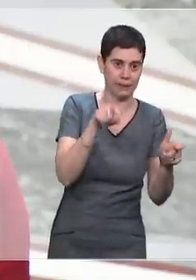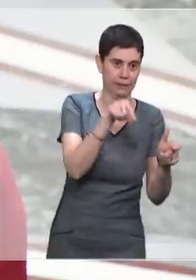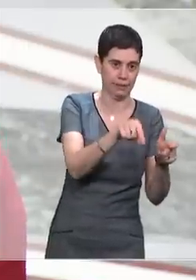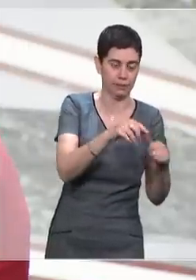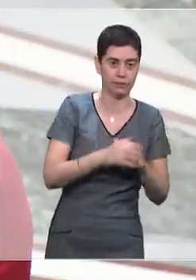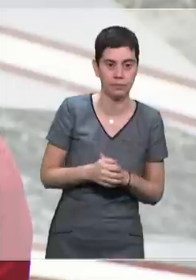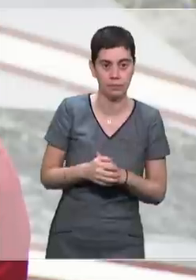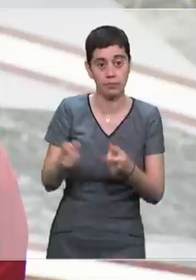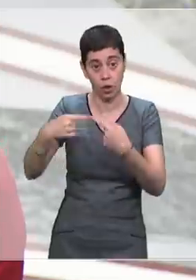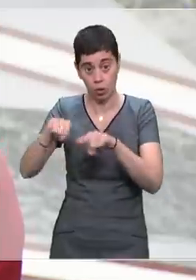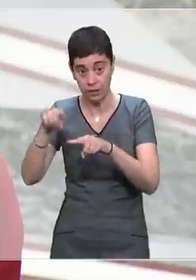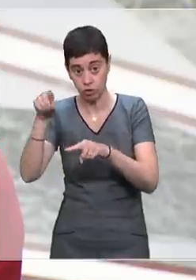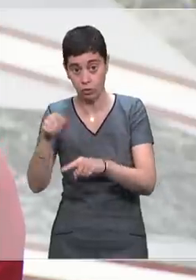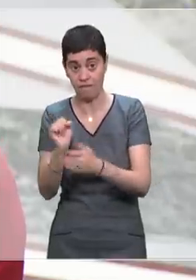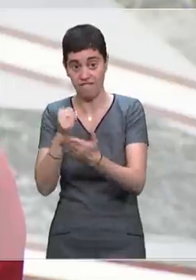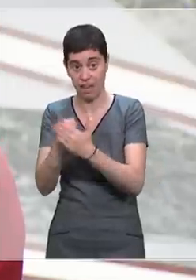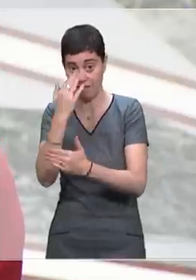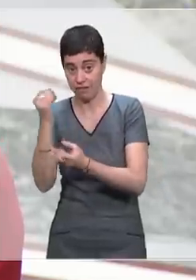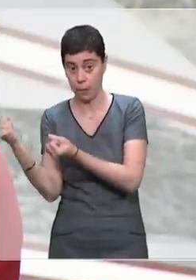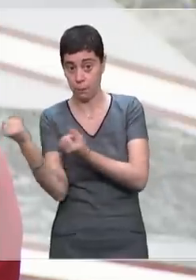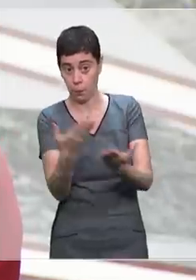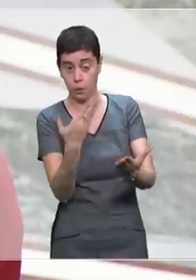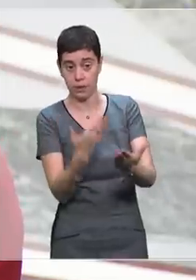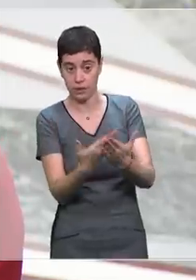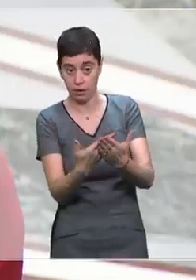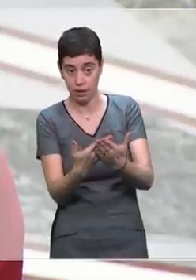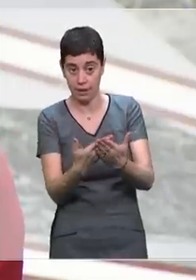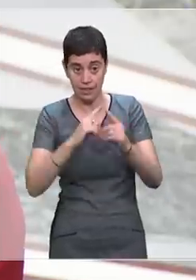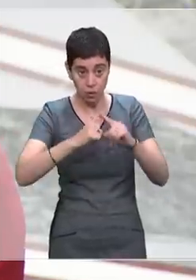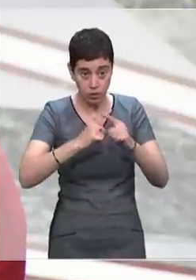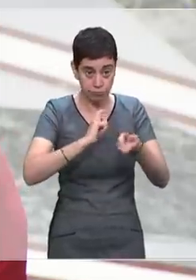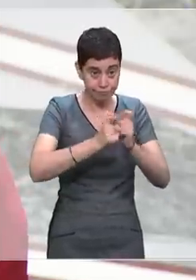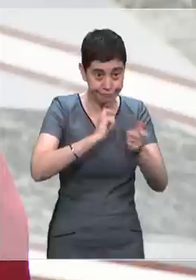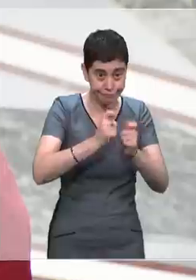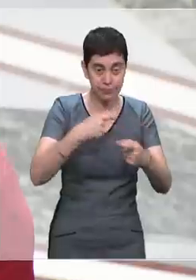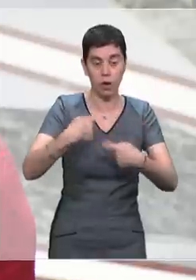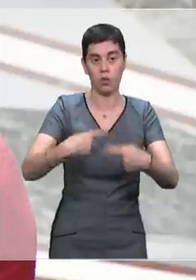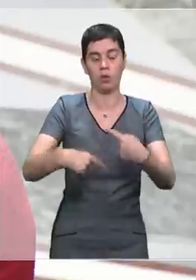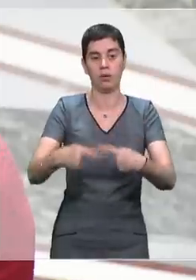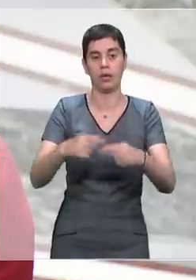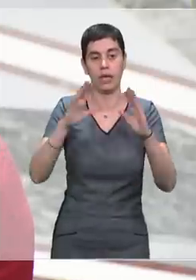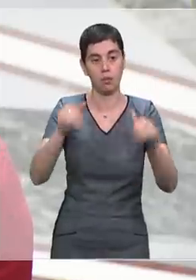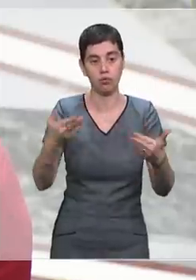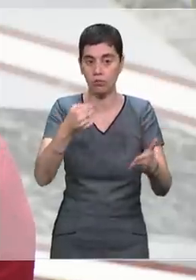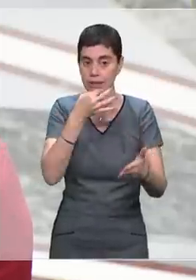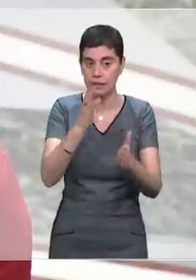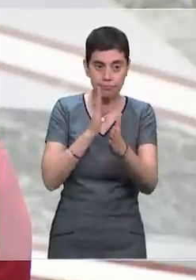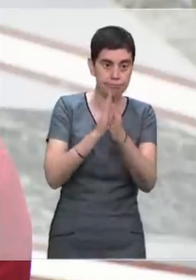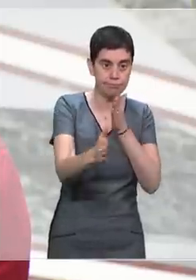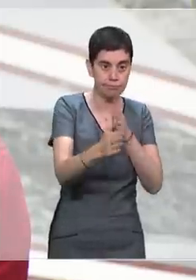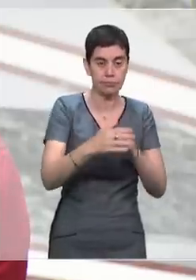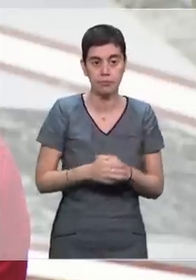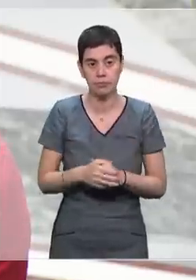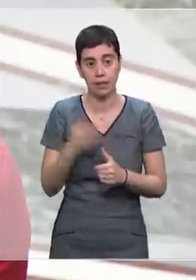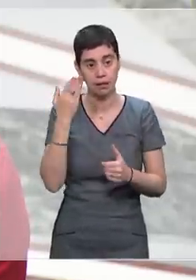la Commission a proposé fin février et qui est en cours de négociation. C'est pourquoi je le dis sans détour, nous sommes en faveur